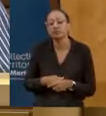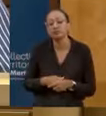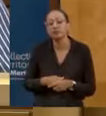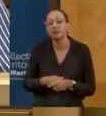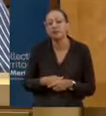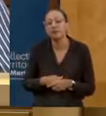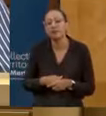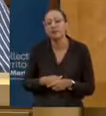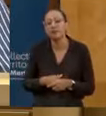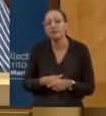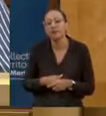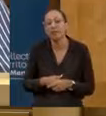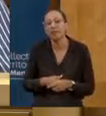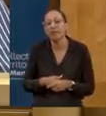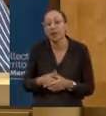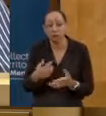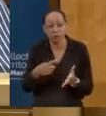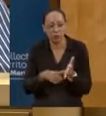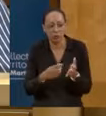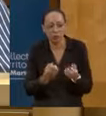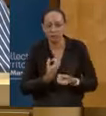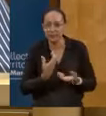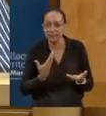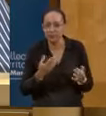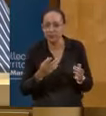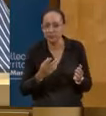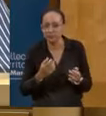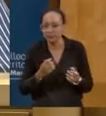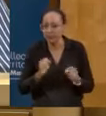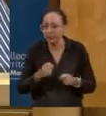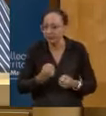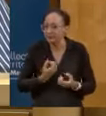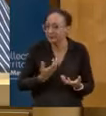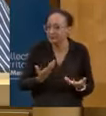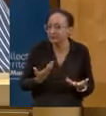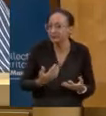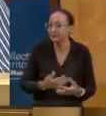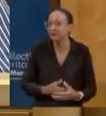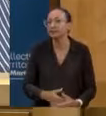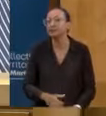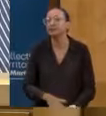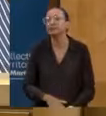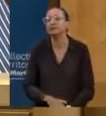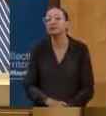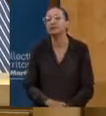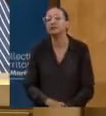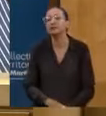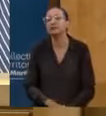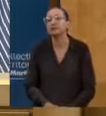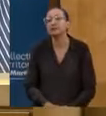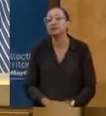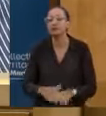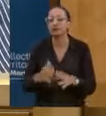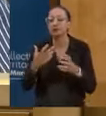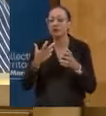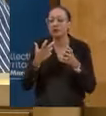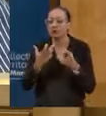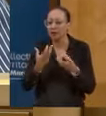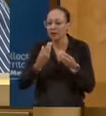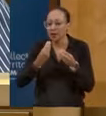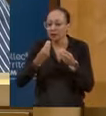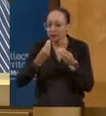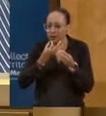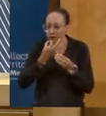Elle a le droit de parler pour m'intervenir sans demander la parole. Je ne vais pas dire rien. Non, ce que je voulais dire.